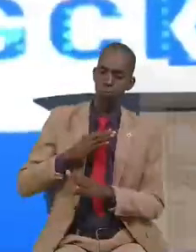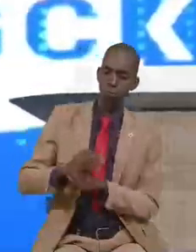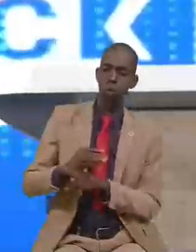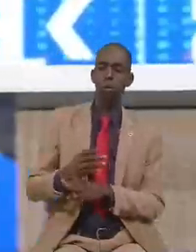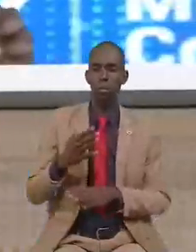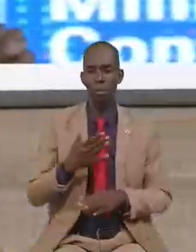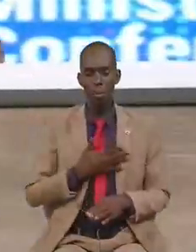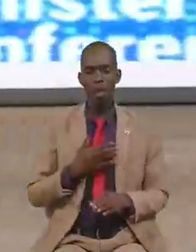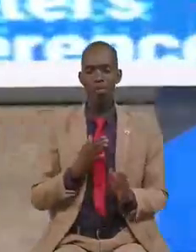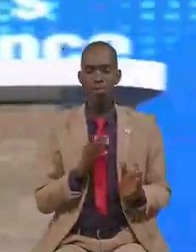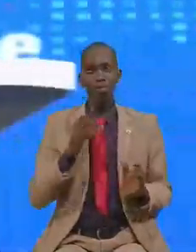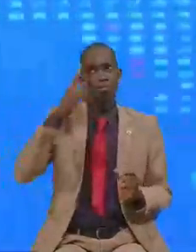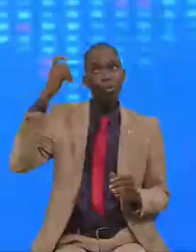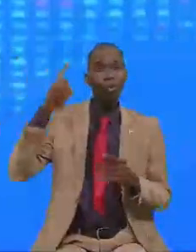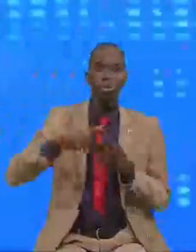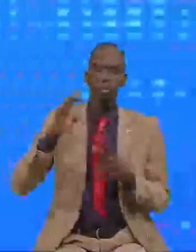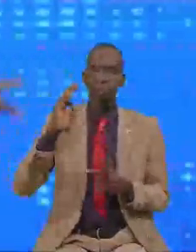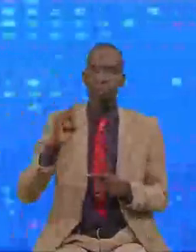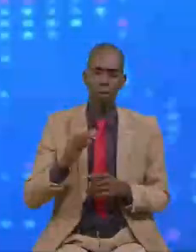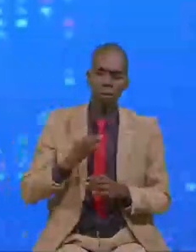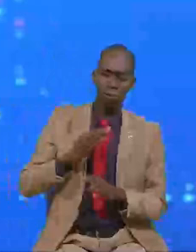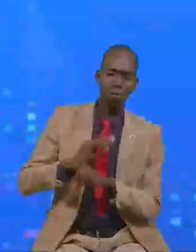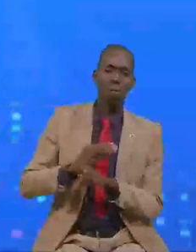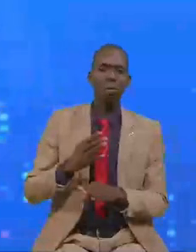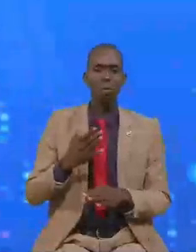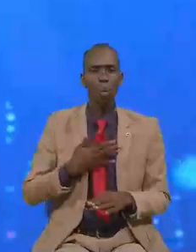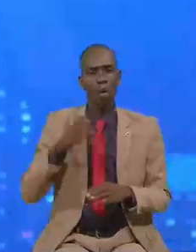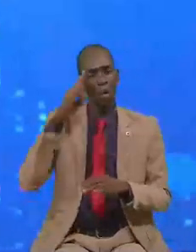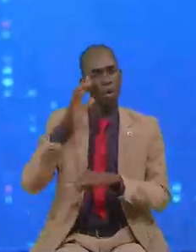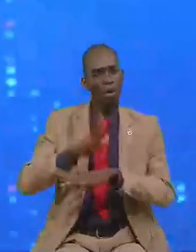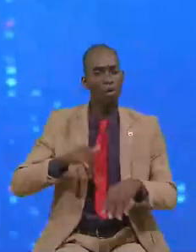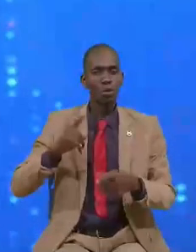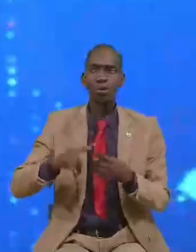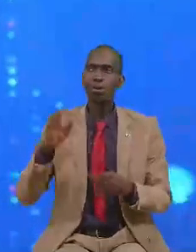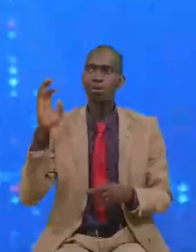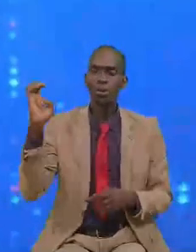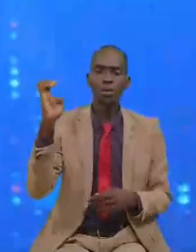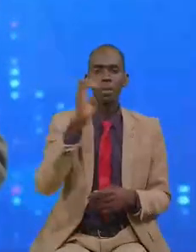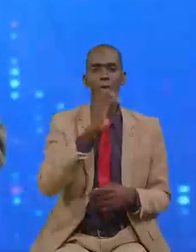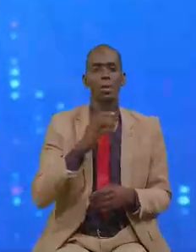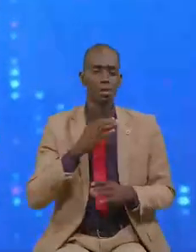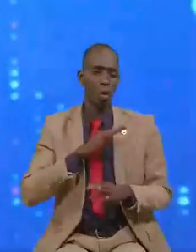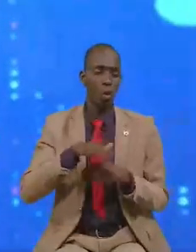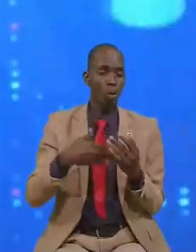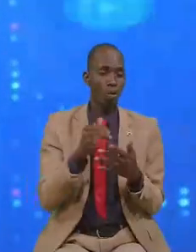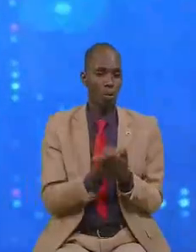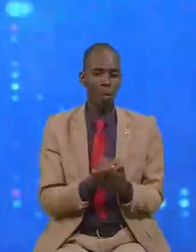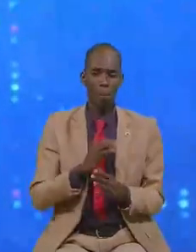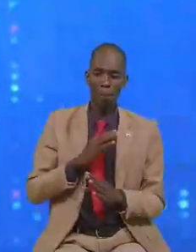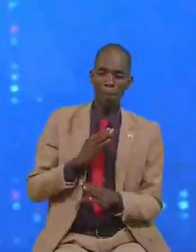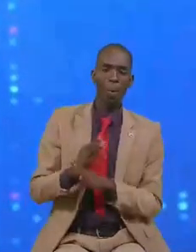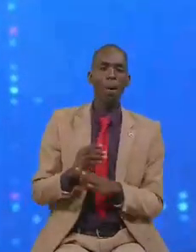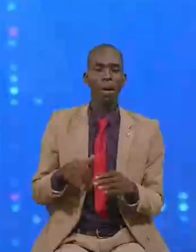bloquait l'appel à l'évangélisation. Cela bloquait l'appel à développer le ministère